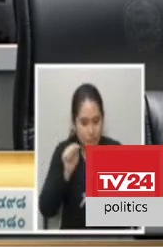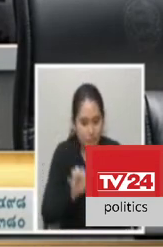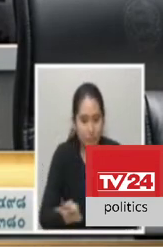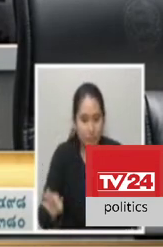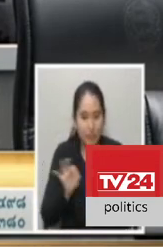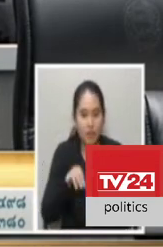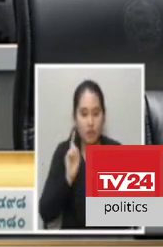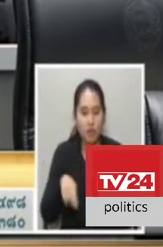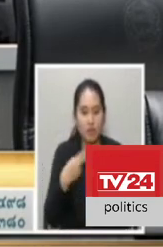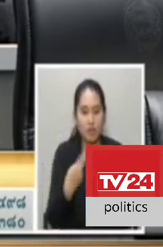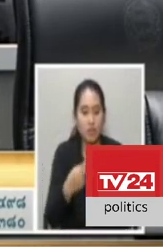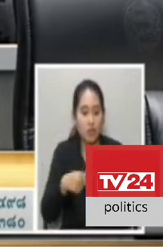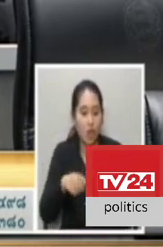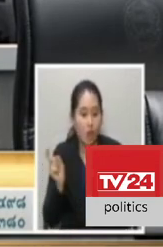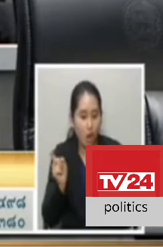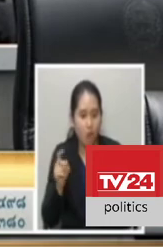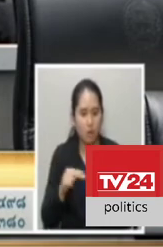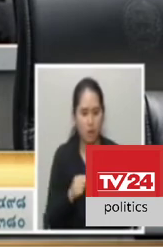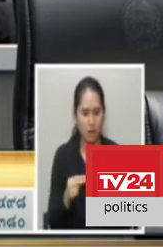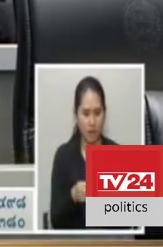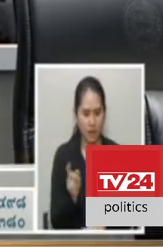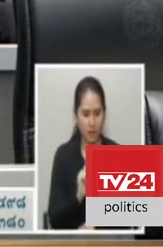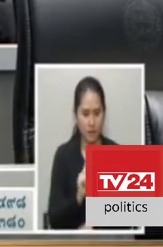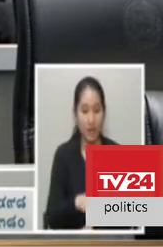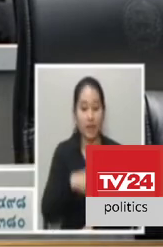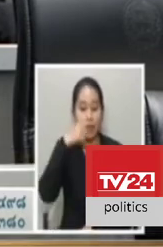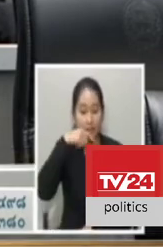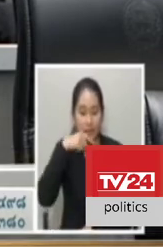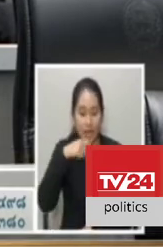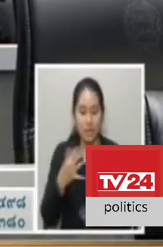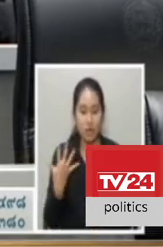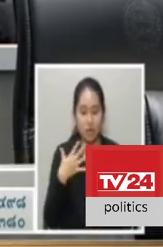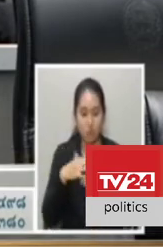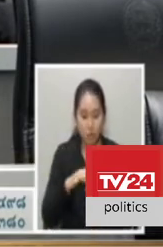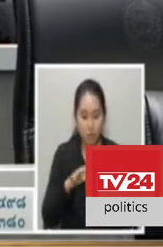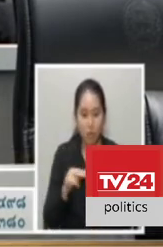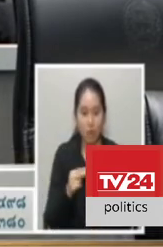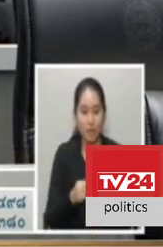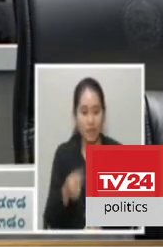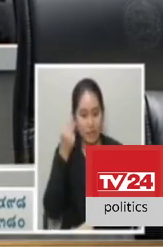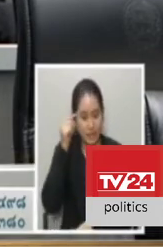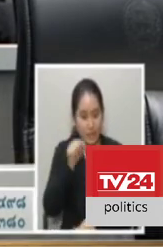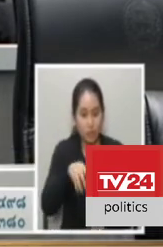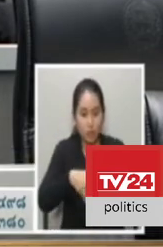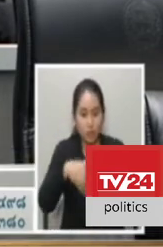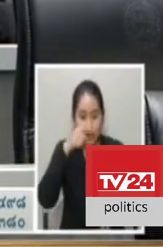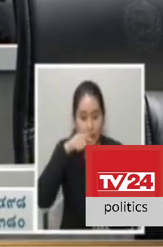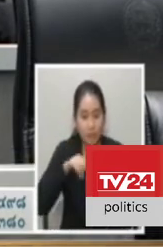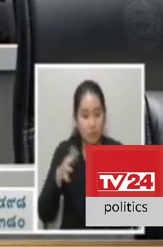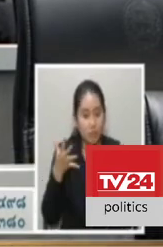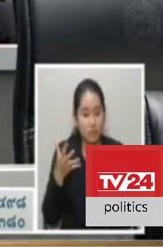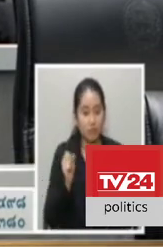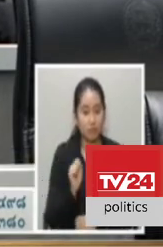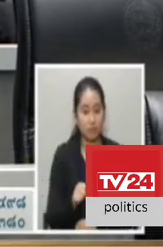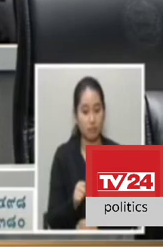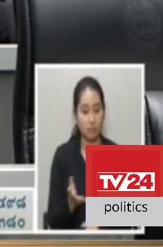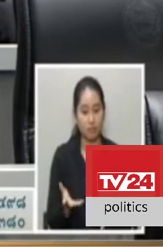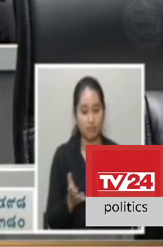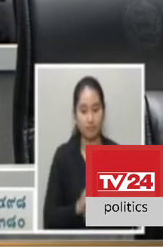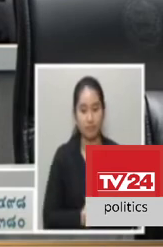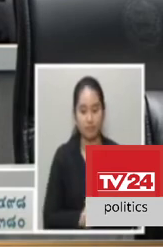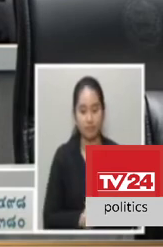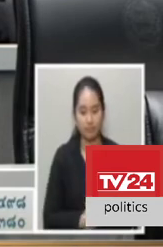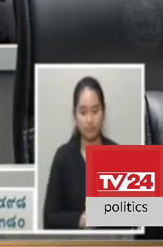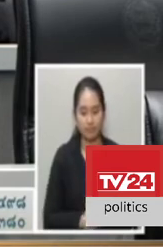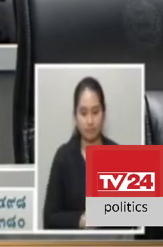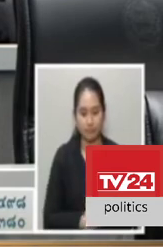ตัวออกอย่างนี้ก็แสดงว่าการที่ไทยเข้าร่วมอาเซบเราไม่ได้คิดถึงประชาชนในประเทศหรอคะท่านประธานที่เคารพค่ะที่ฉัน